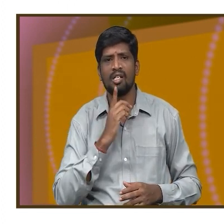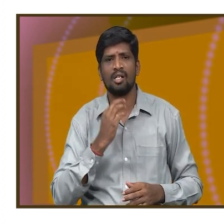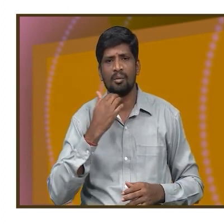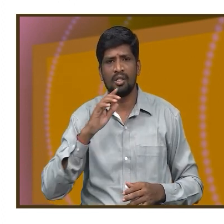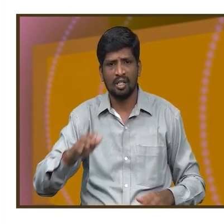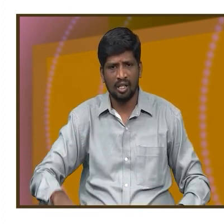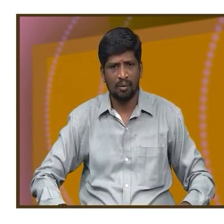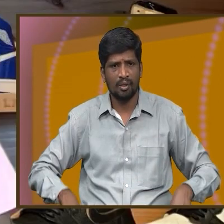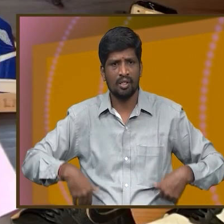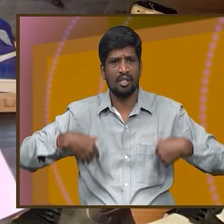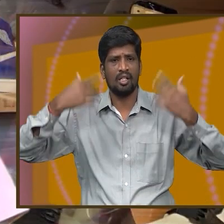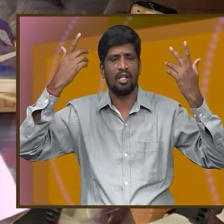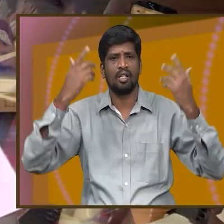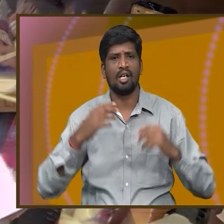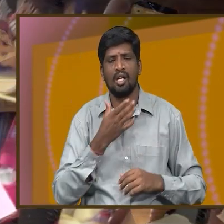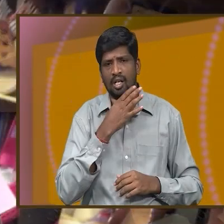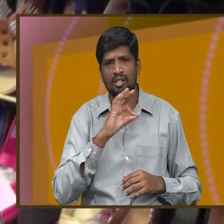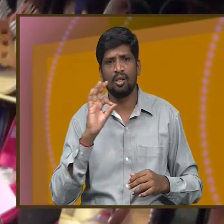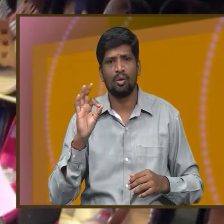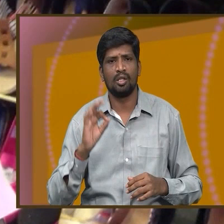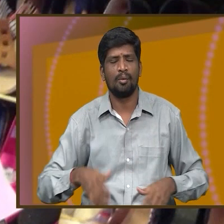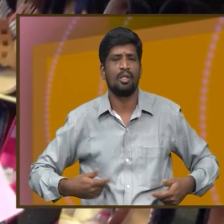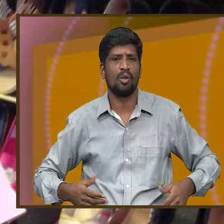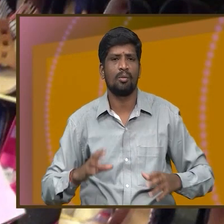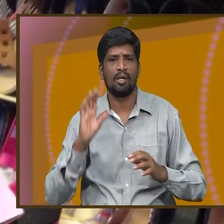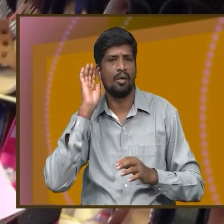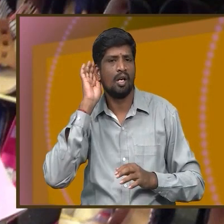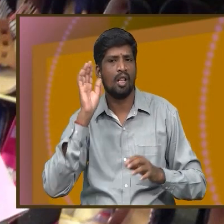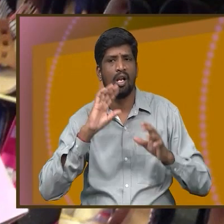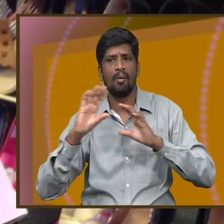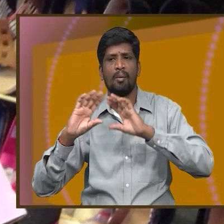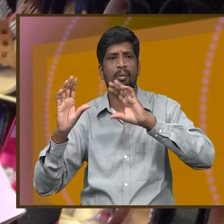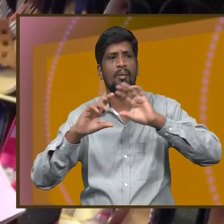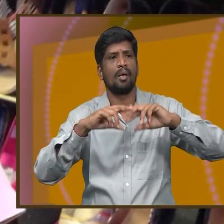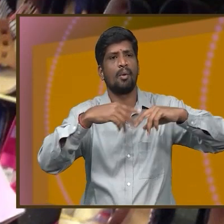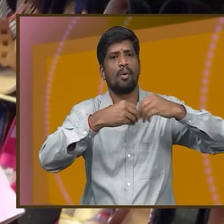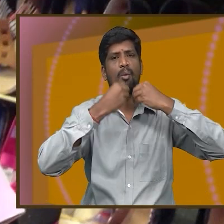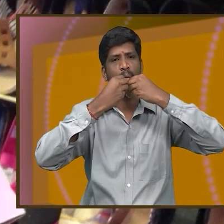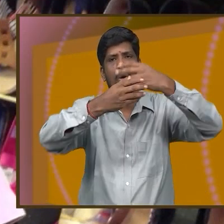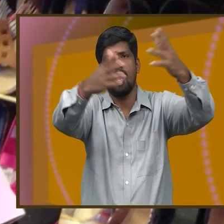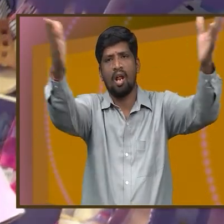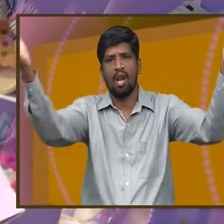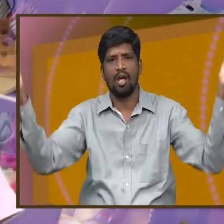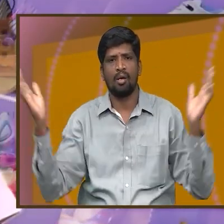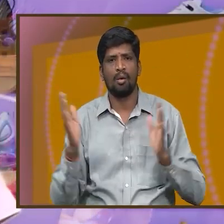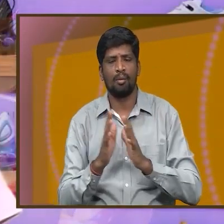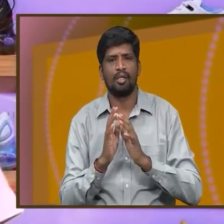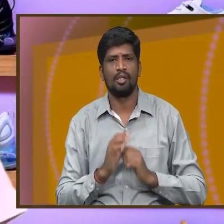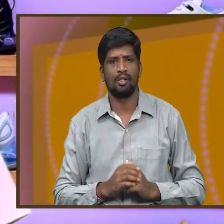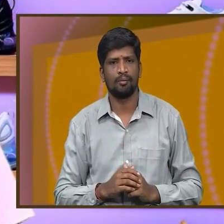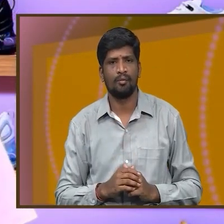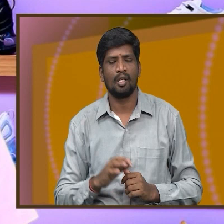பேர் அங்கிட்டு போய் சொல்லிட்டு போகிறாங்க. சே, இந்த காலனி எவ்வளோ அழகாக இருக்குது அப்படின்னு சொல்லி அதை இப்படி ஒவ்வொருத்தரும் ரொம்ப பெருமையாக பேசிக்கிட்டு இருக்காங்க. அப்படிப்பட்ட ஒரு